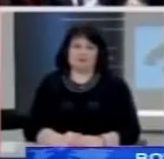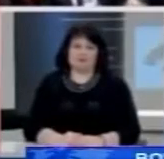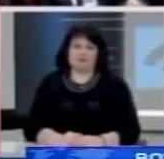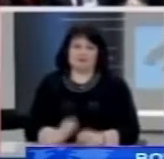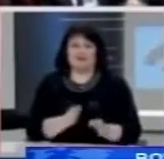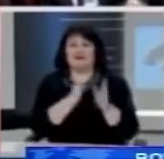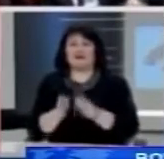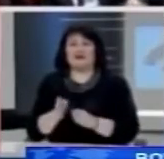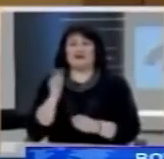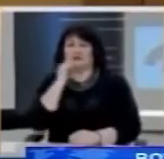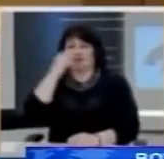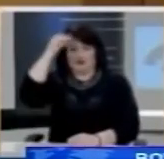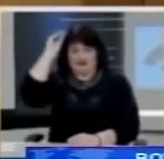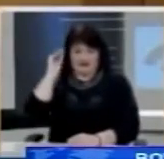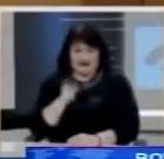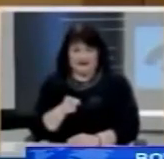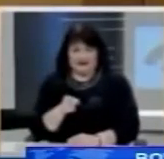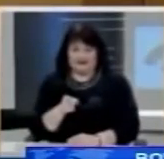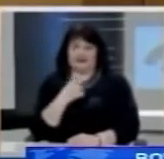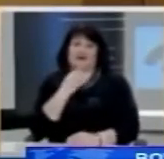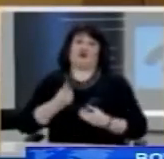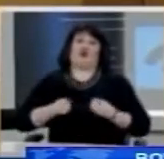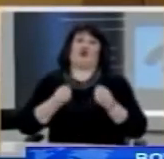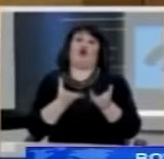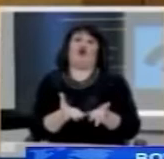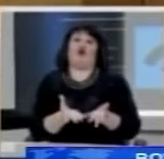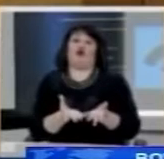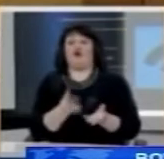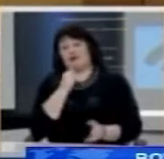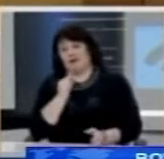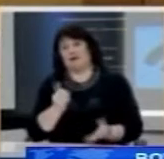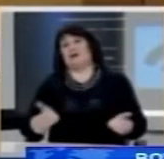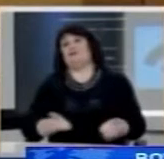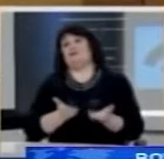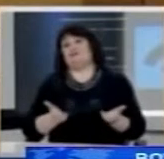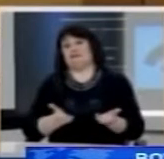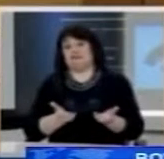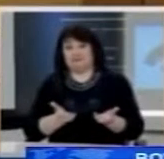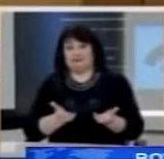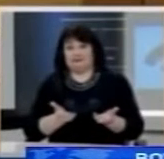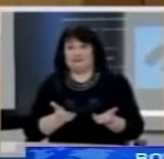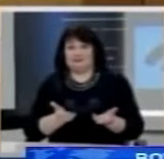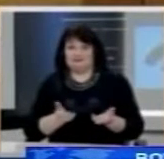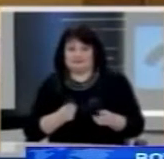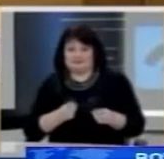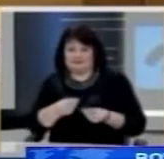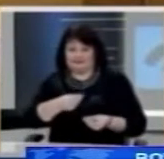Και ο κύριος Τσίπρας βέβαια, γενναιόδωρος έτσι όπως είναι πάντα, σε